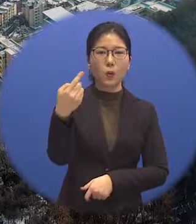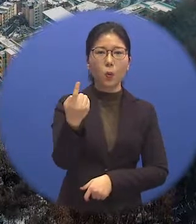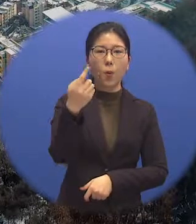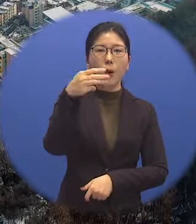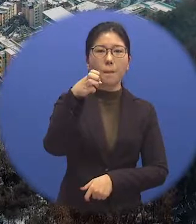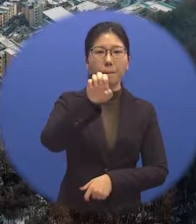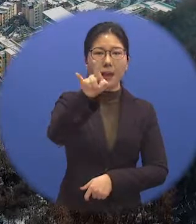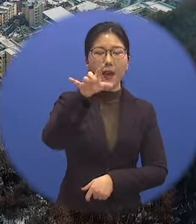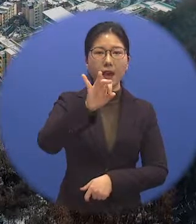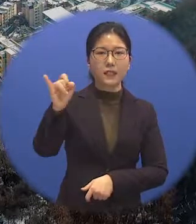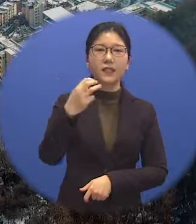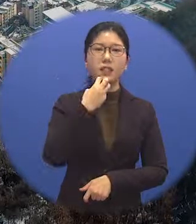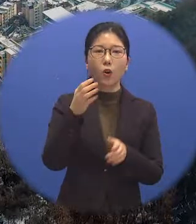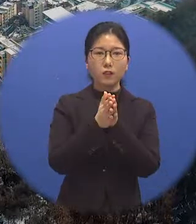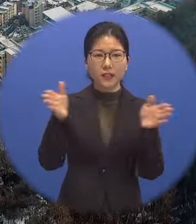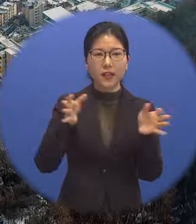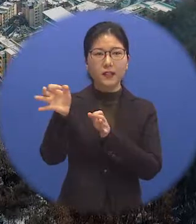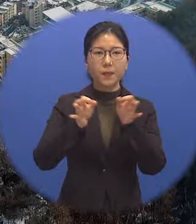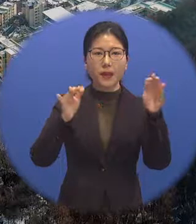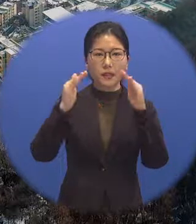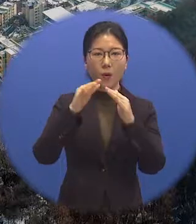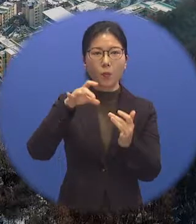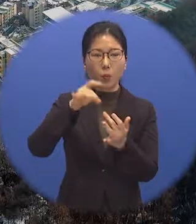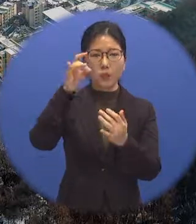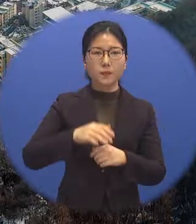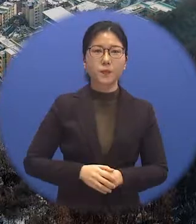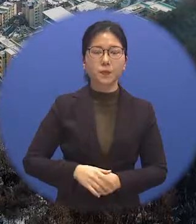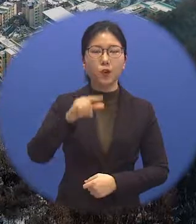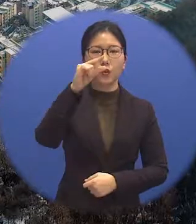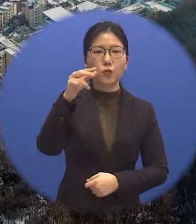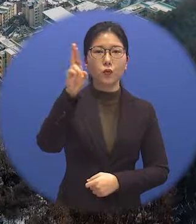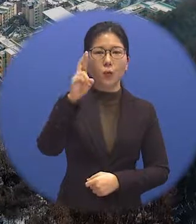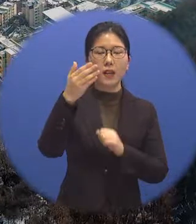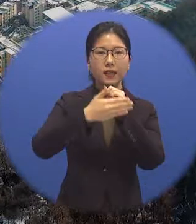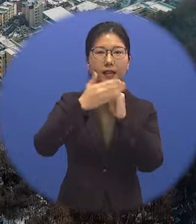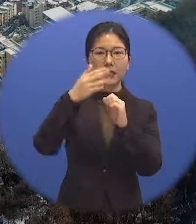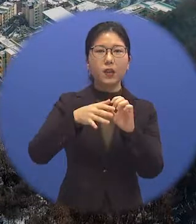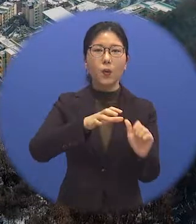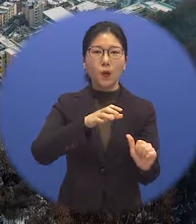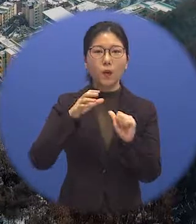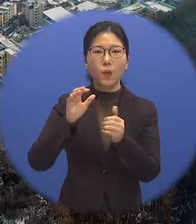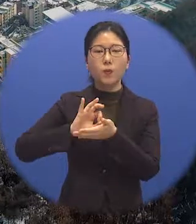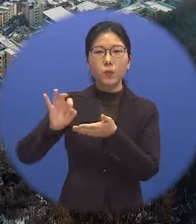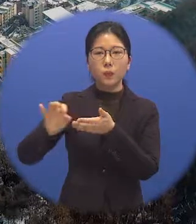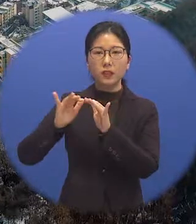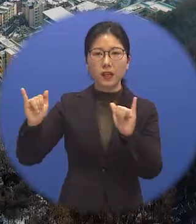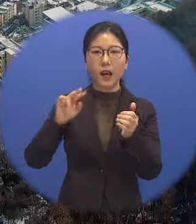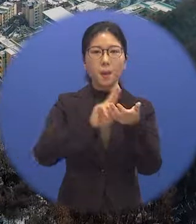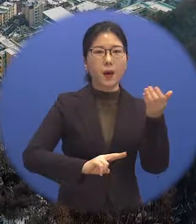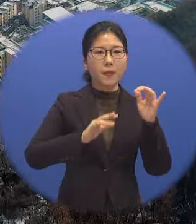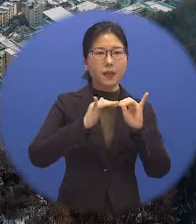서울 시행에 따라 가맹점을 모집합니다. 제로페이는 QR코드를 활용해 소비자와 판매자를